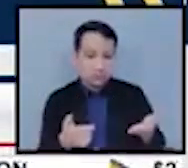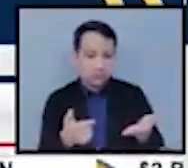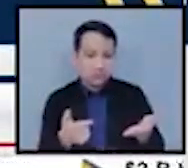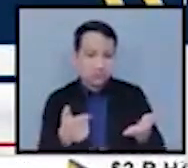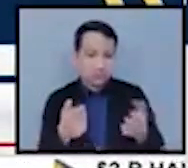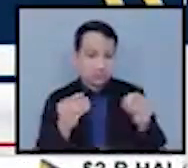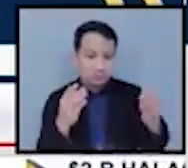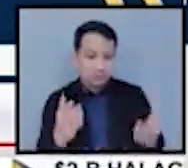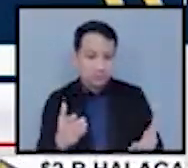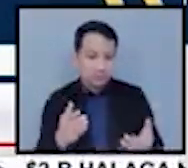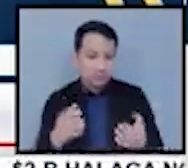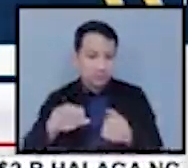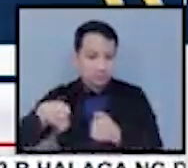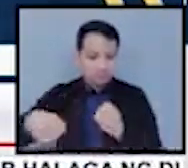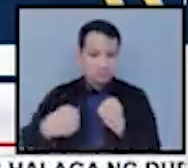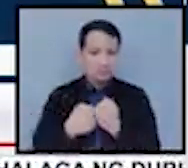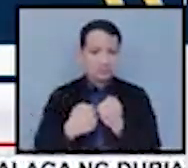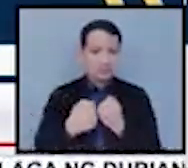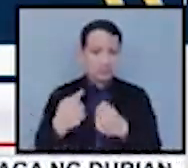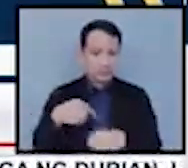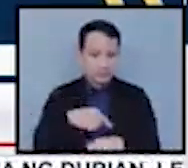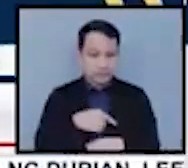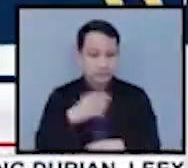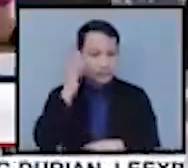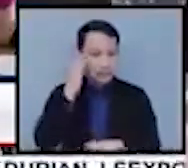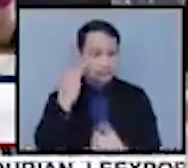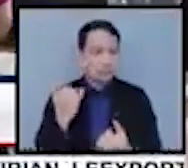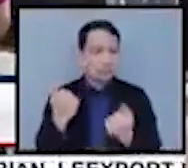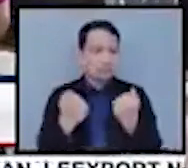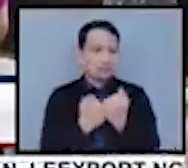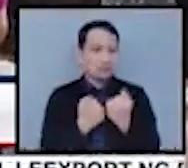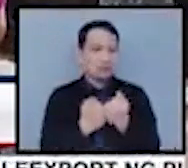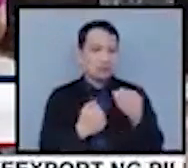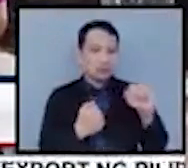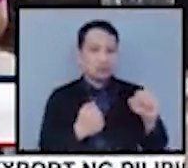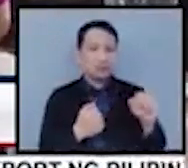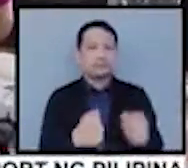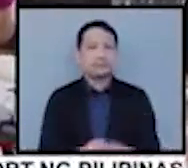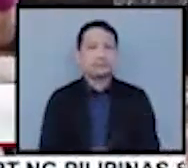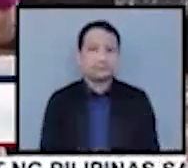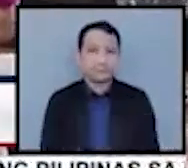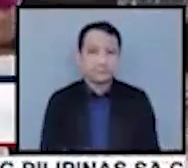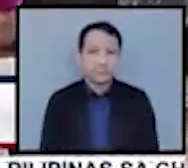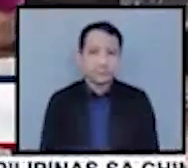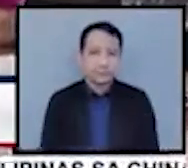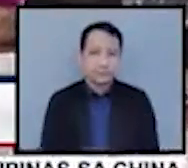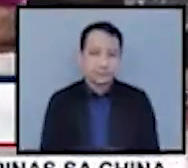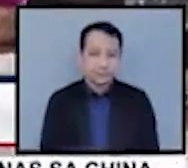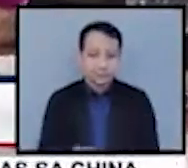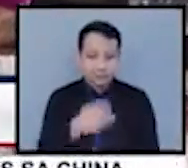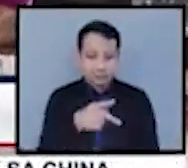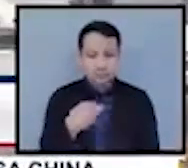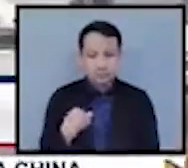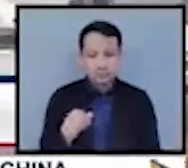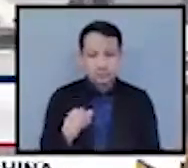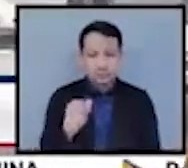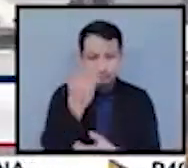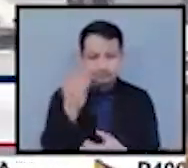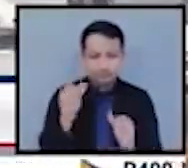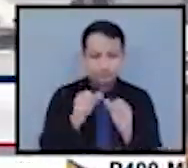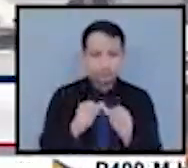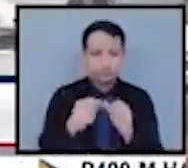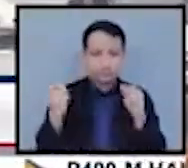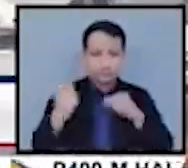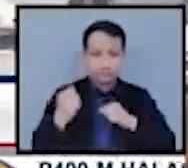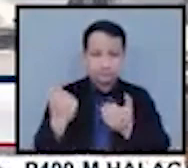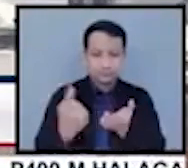yun sa, hindi sila, suportado nila ito. Gayunman, kumpiyansa ang PPA na magpapatuloy ang usapin para sa implementasyon